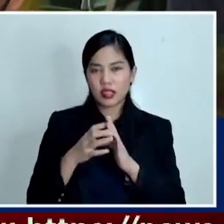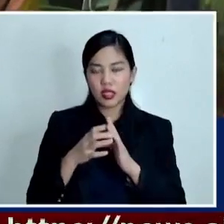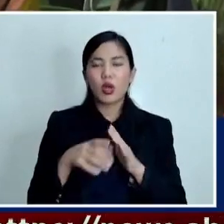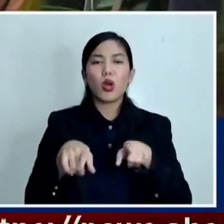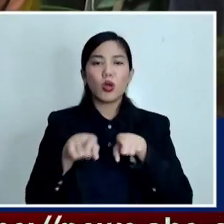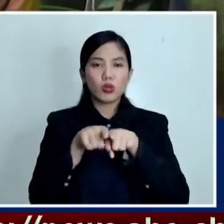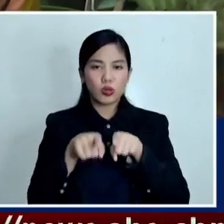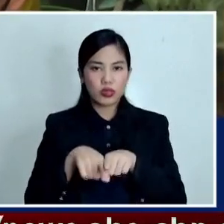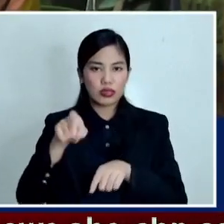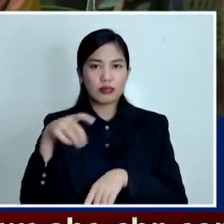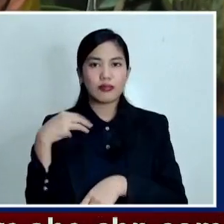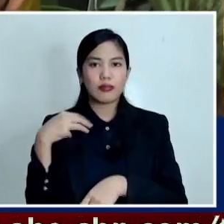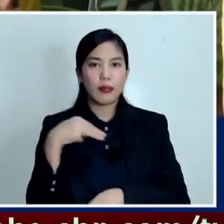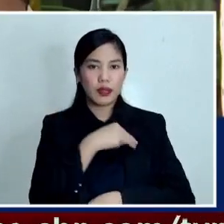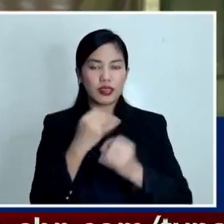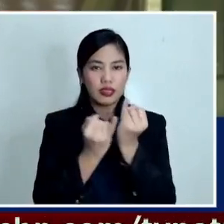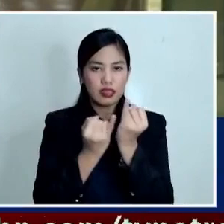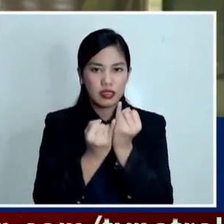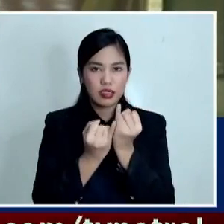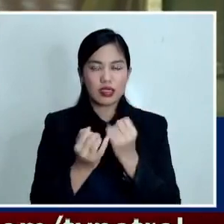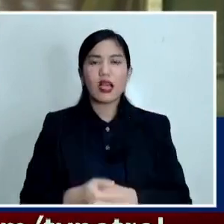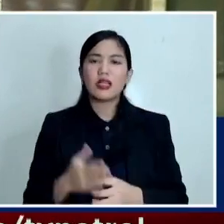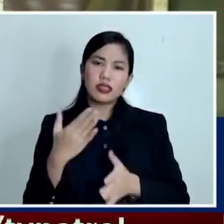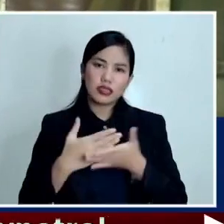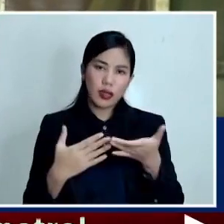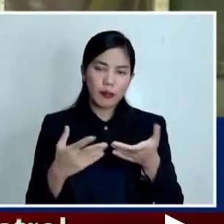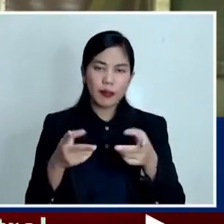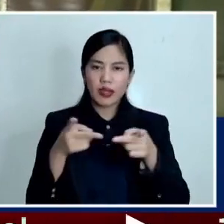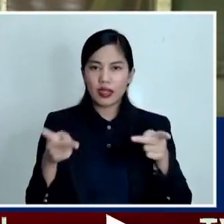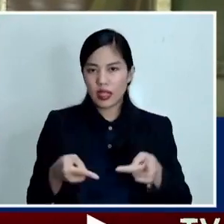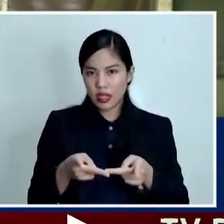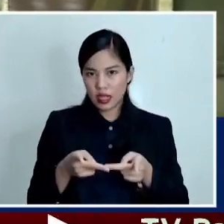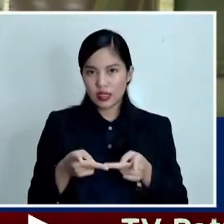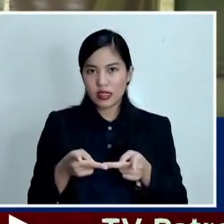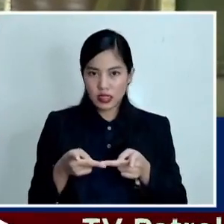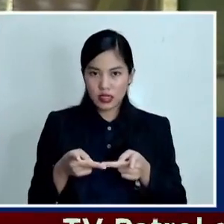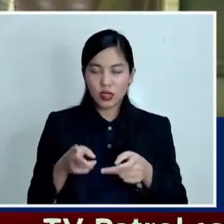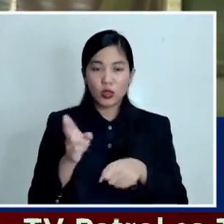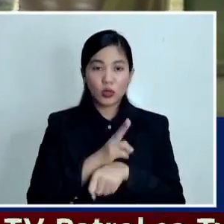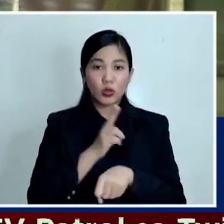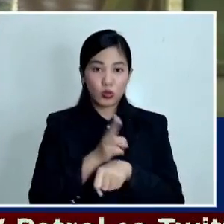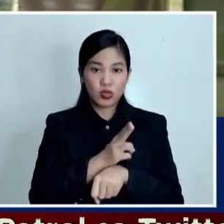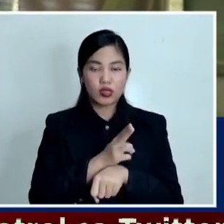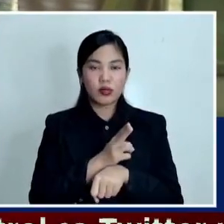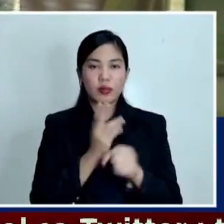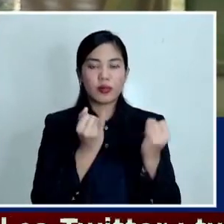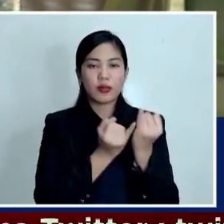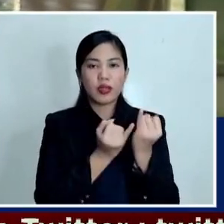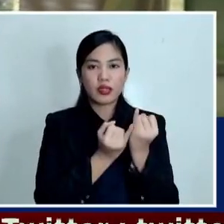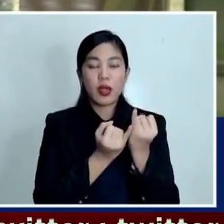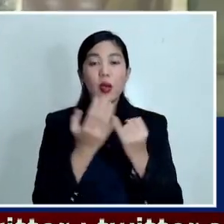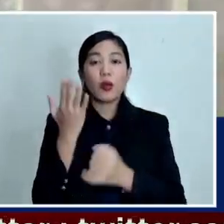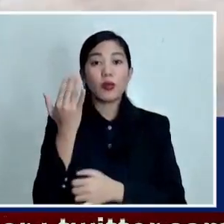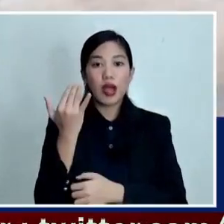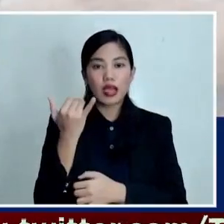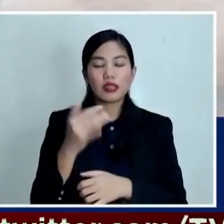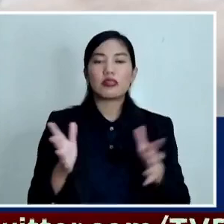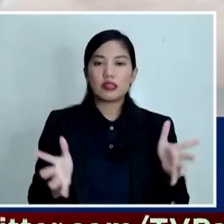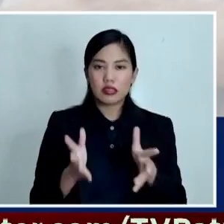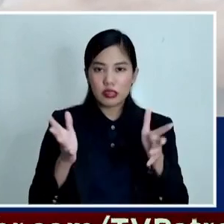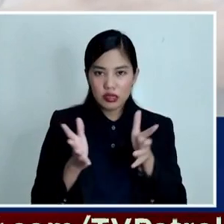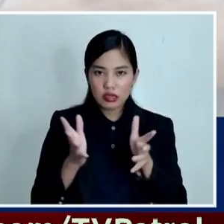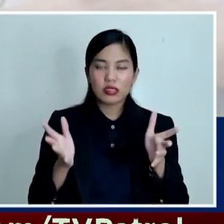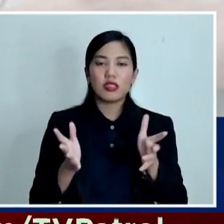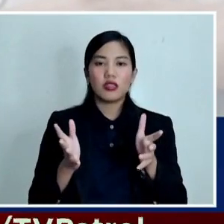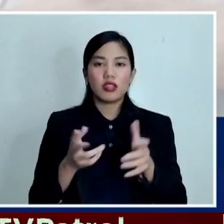lugar pa lang sa bansa magagamit ang programa dahil nang eengganyo pa ang PhilHealth ng healthcare providers na lalahok. Sa